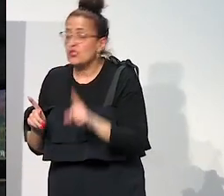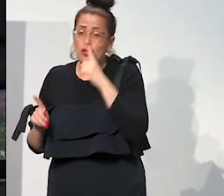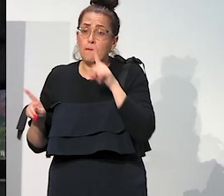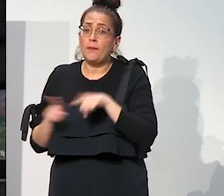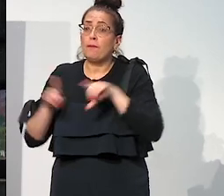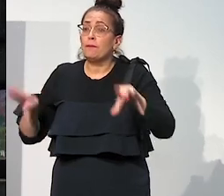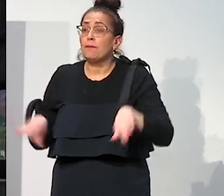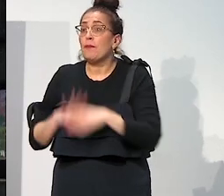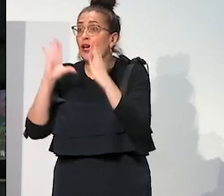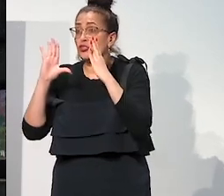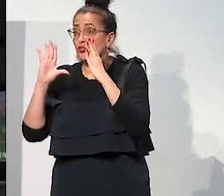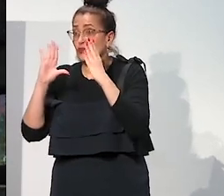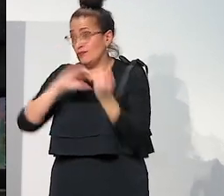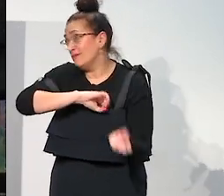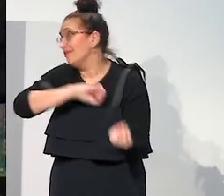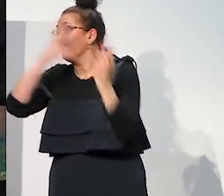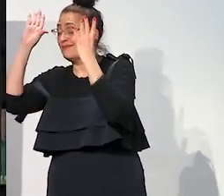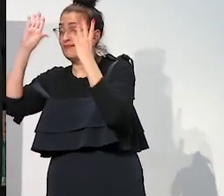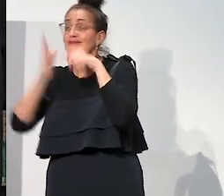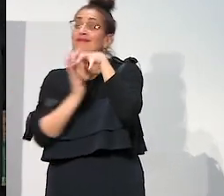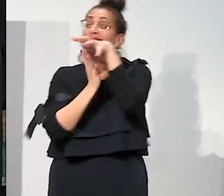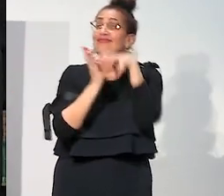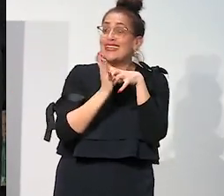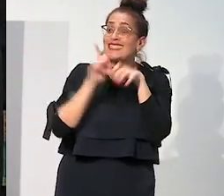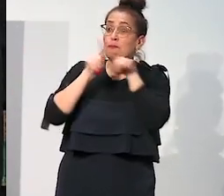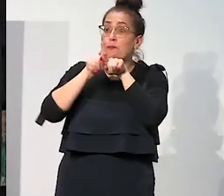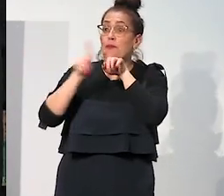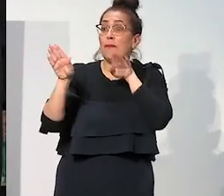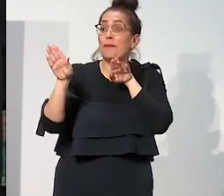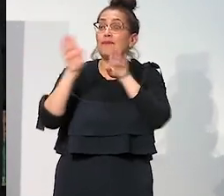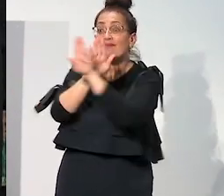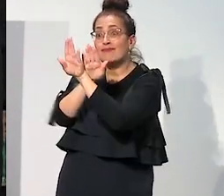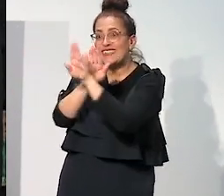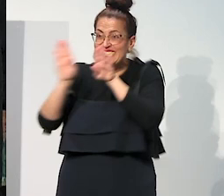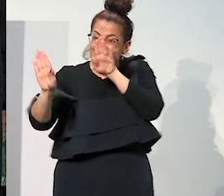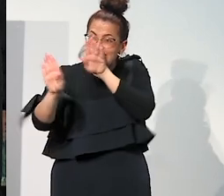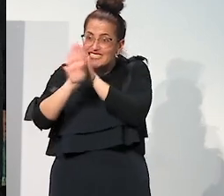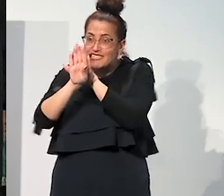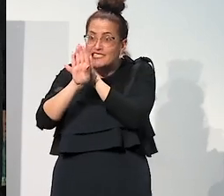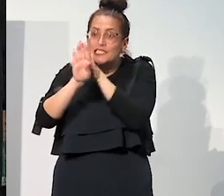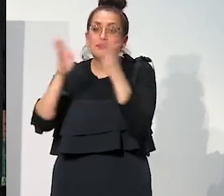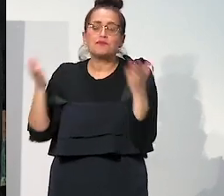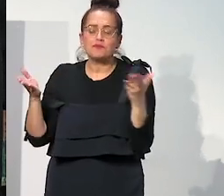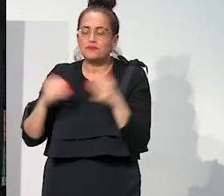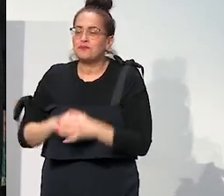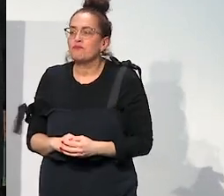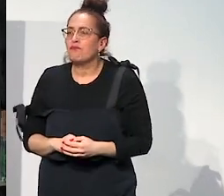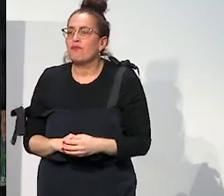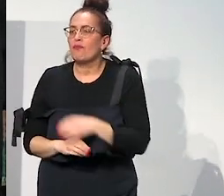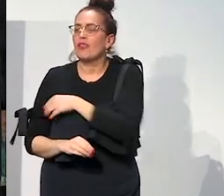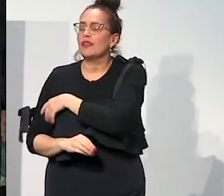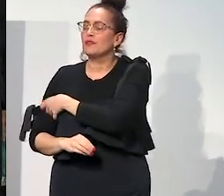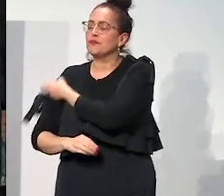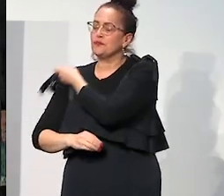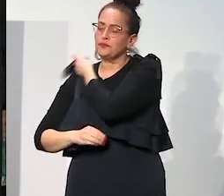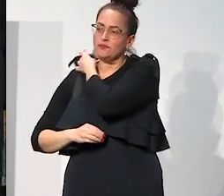suis allée à la rencontre de son texte très vite. Il n'y a pas eu que l'image qui a écrasé le texte. Et là, j'en viens à l'intitulé